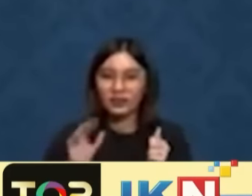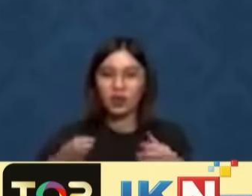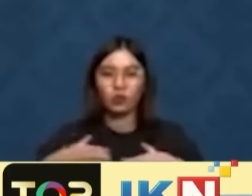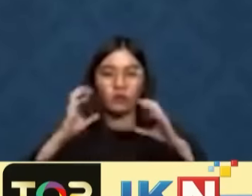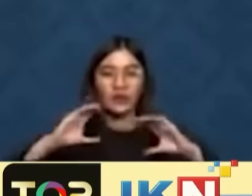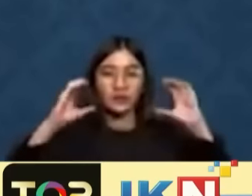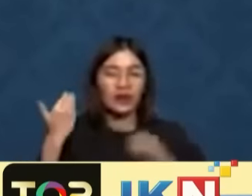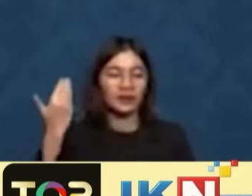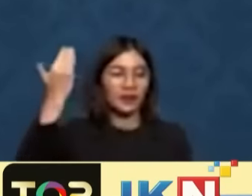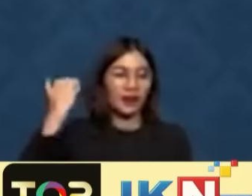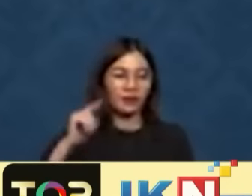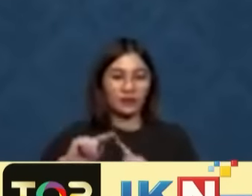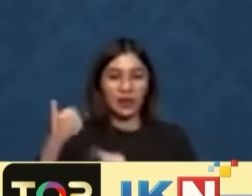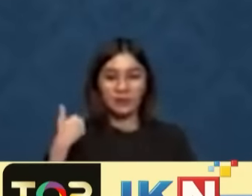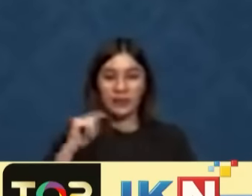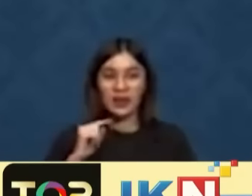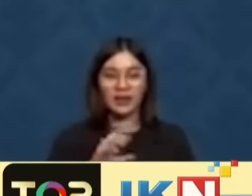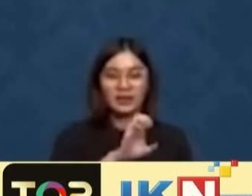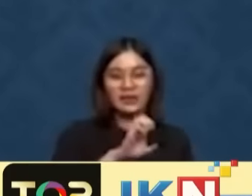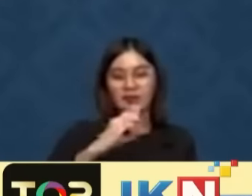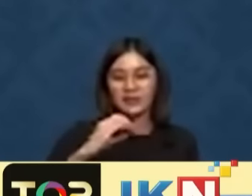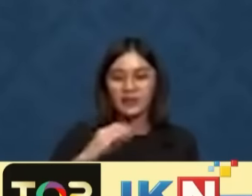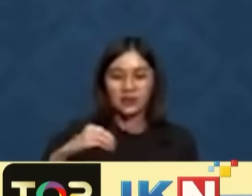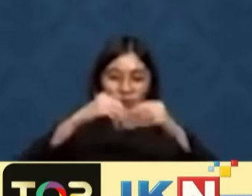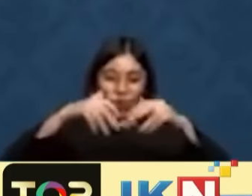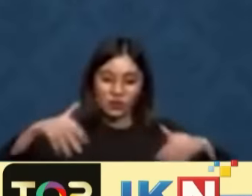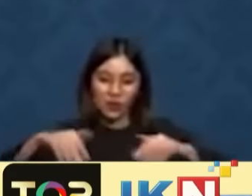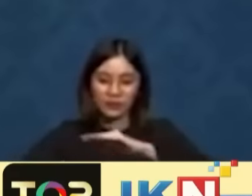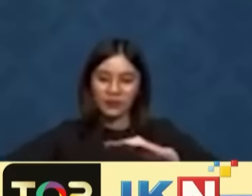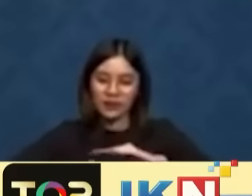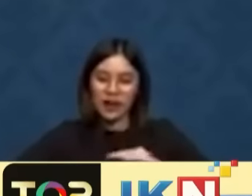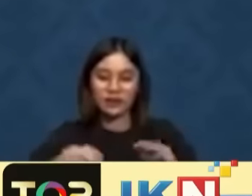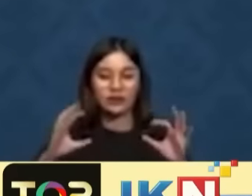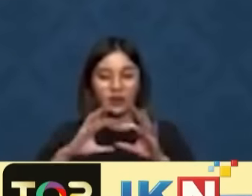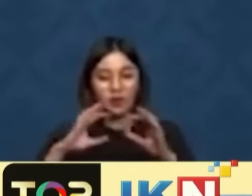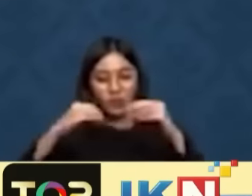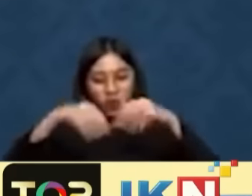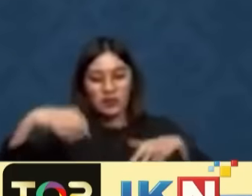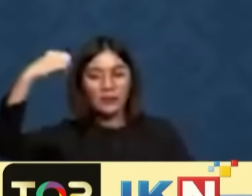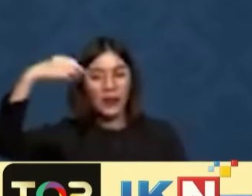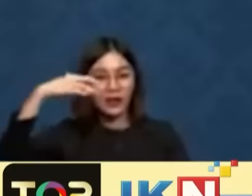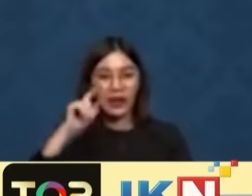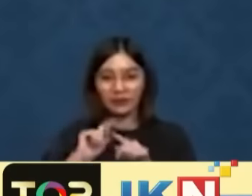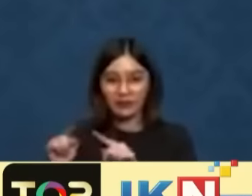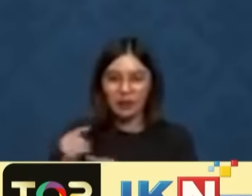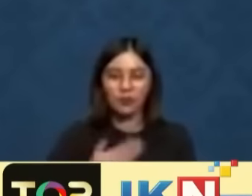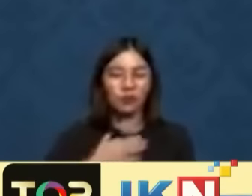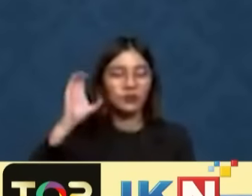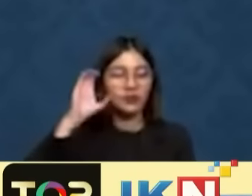ที่แล้วมากมายนะครับไม่ว่าจะเป็น EEC โครงสร้างพื้นฐานโครงสร้างทางด้านพลังงานต่างๆเนี่ยผมเชื่อว่า